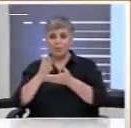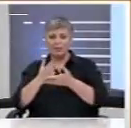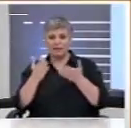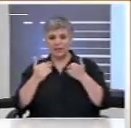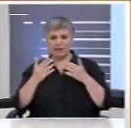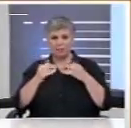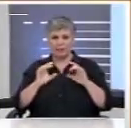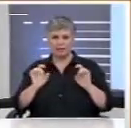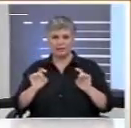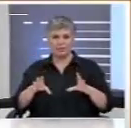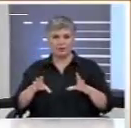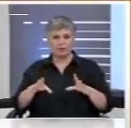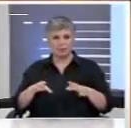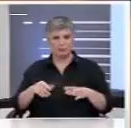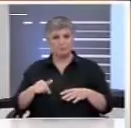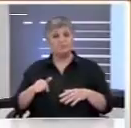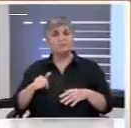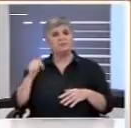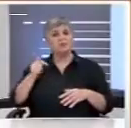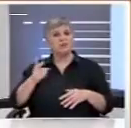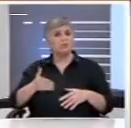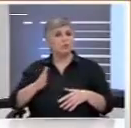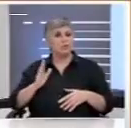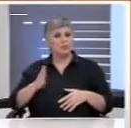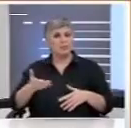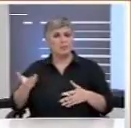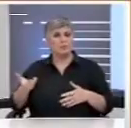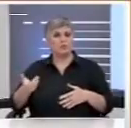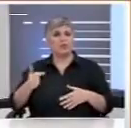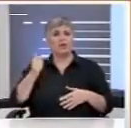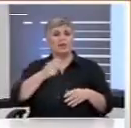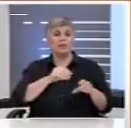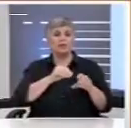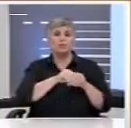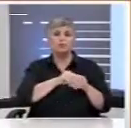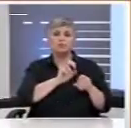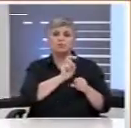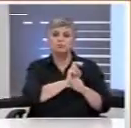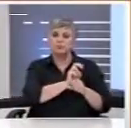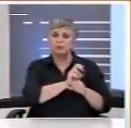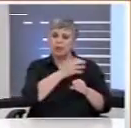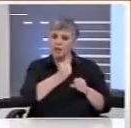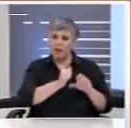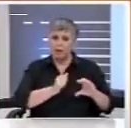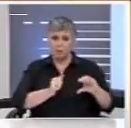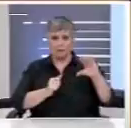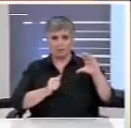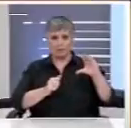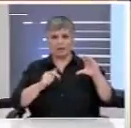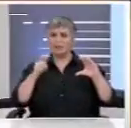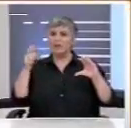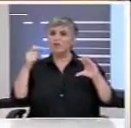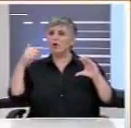μεγαλύτερη ελάφρυνση του χρέους, πάρτε περισσότερο, πιο ψηλά πρωτογενή πλεονάσματα. Επειδή υπάρχουν μόνο δύο μεταβλητές, γι' αυτό